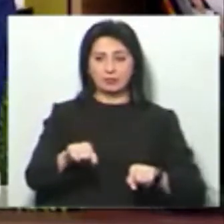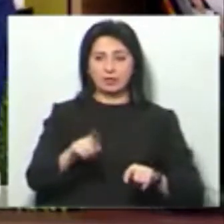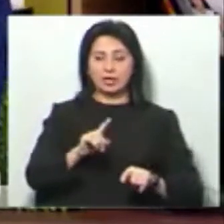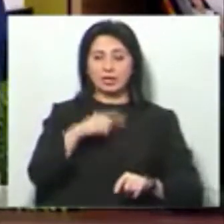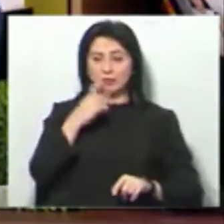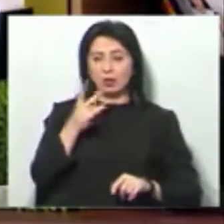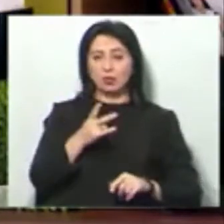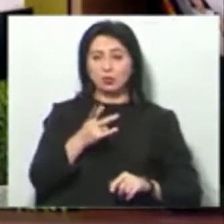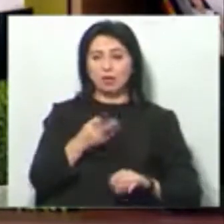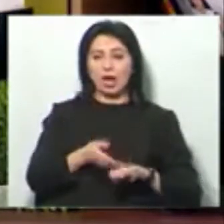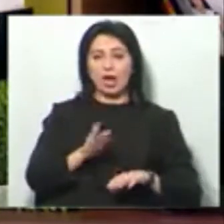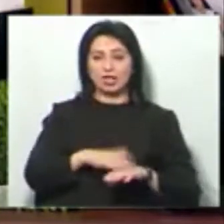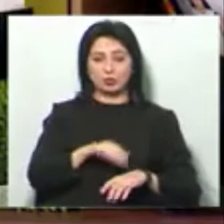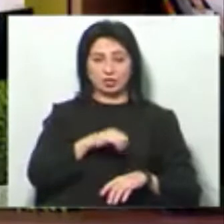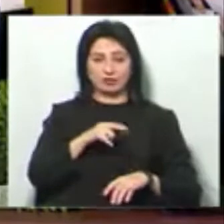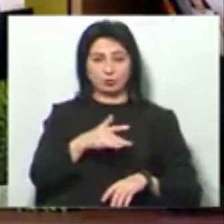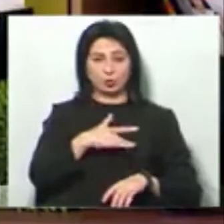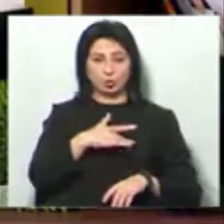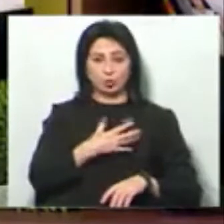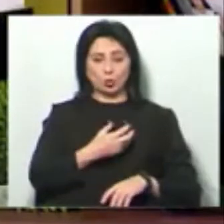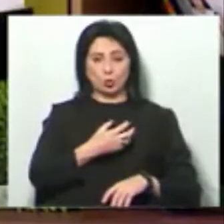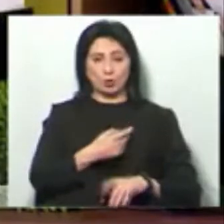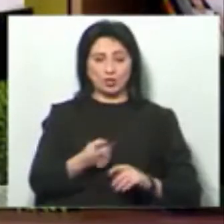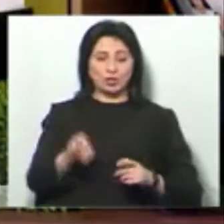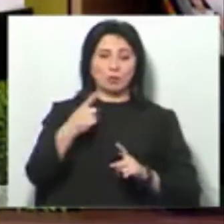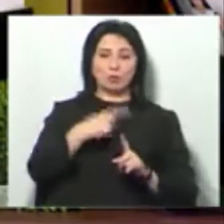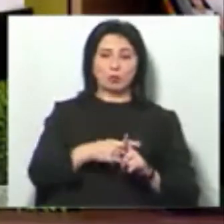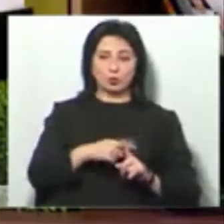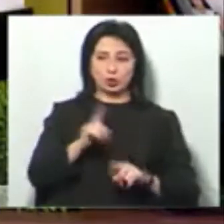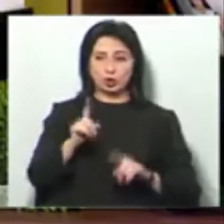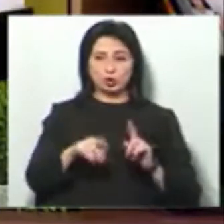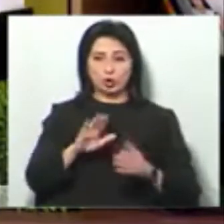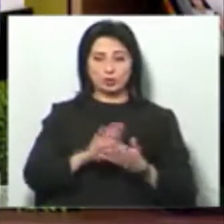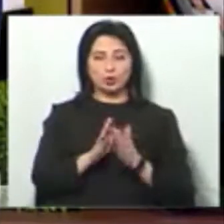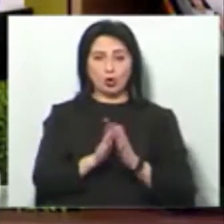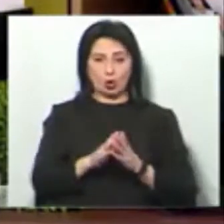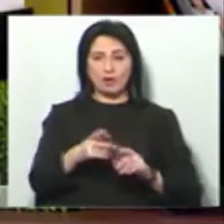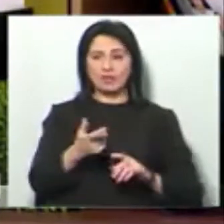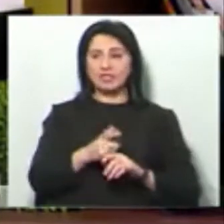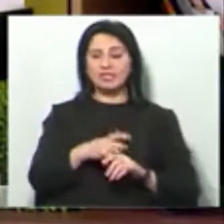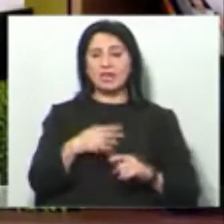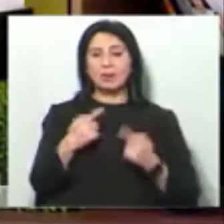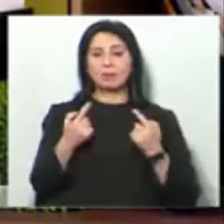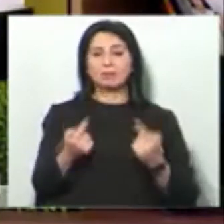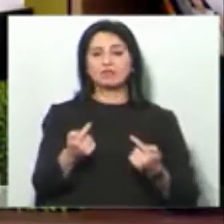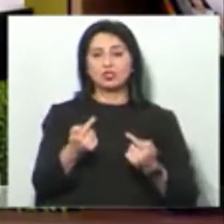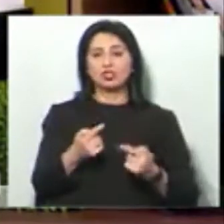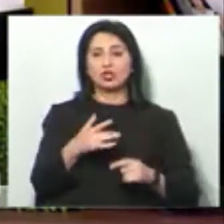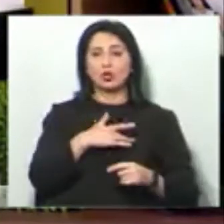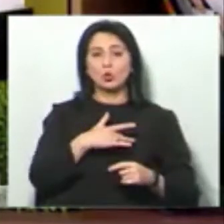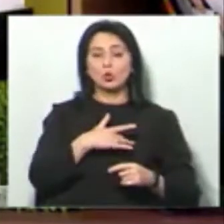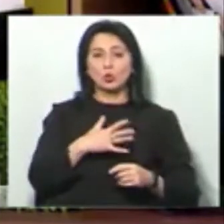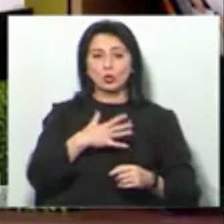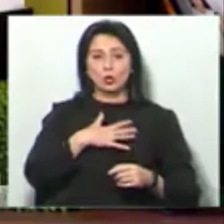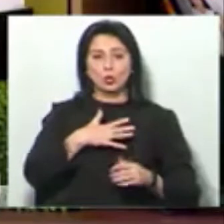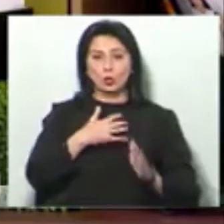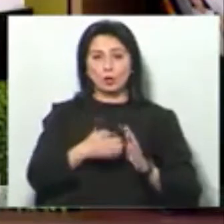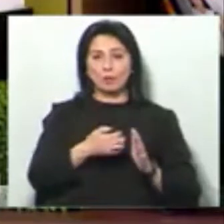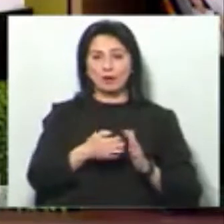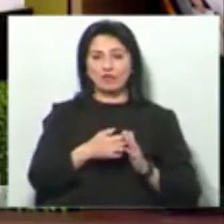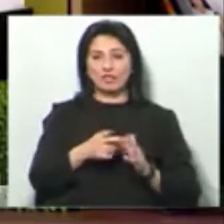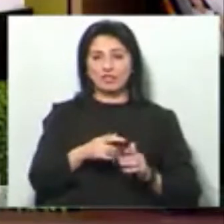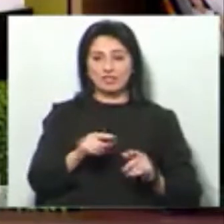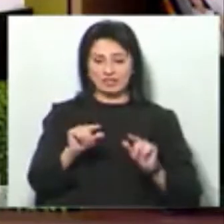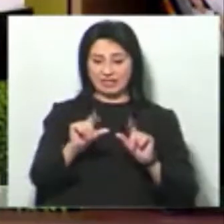თქმა უნდა ართულებს თვითონ ამ გულის უკმარისობას და პაციენტის ზოგად მდგომარეობას ძალიან მნიშვნელოვანი არის გულის უკმარისობა და